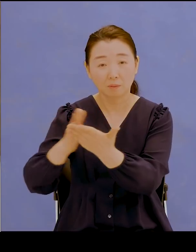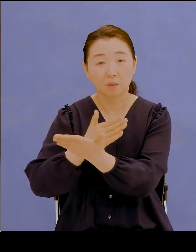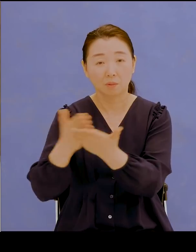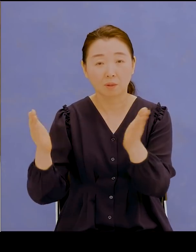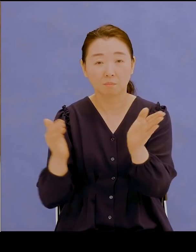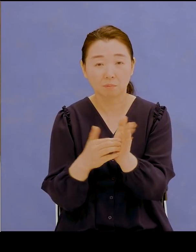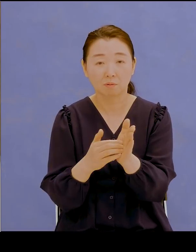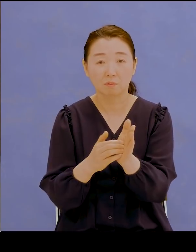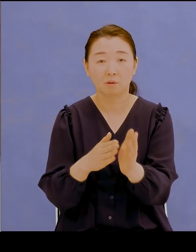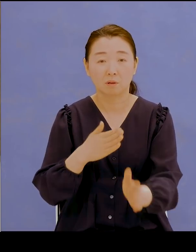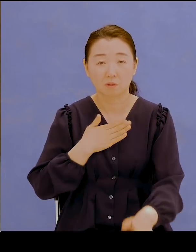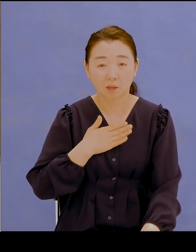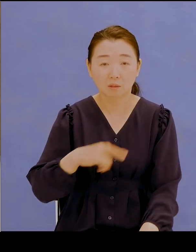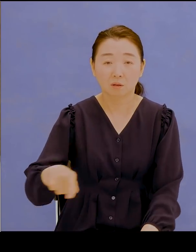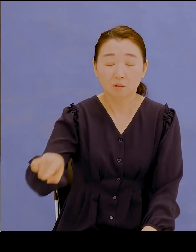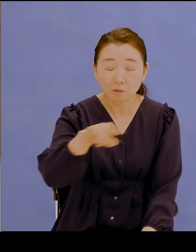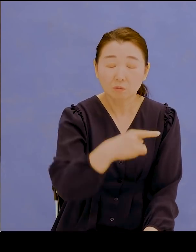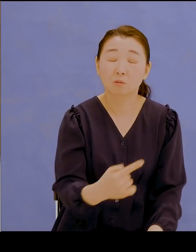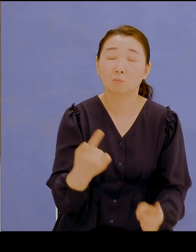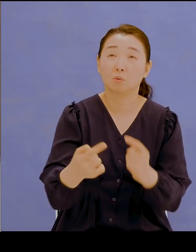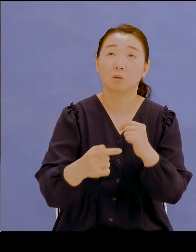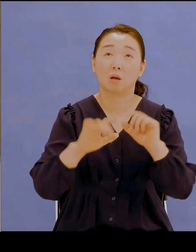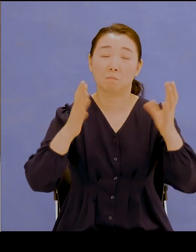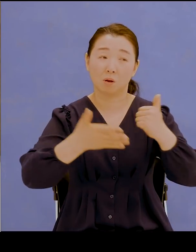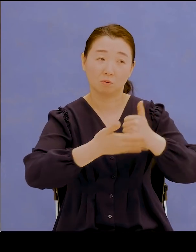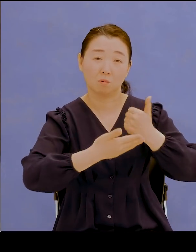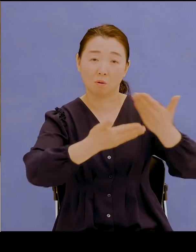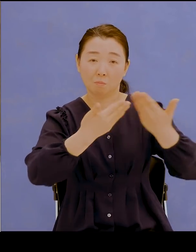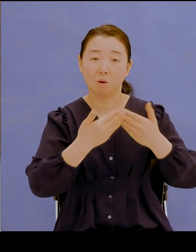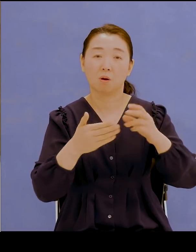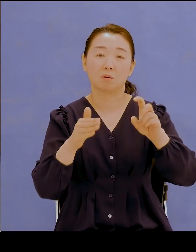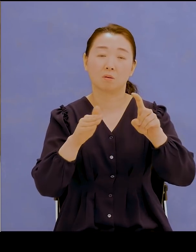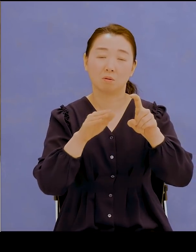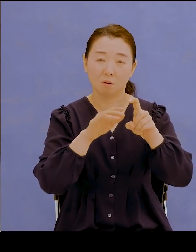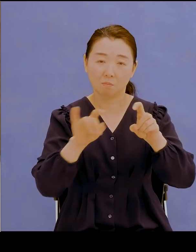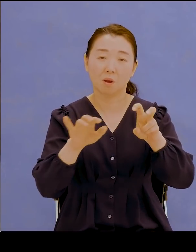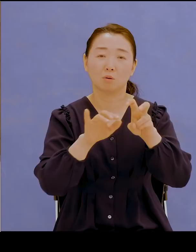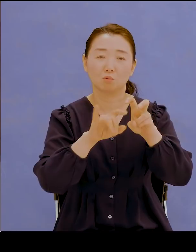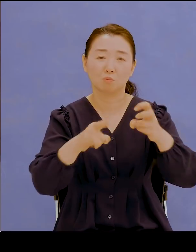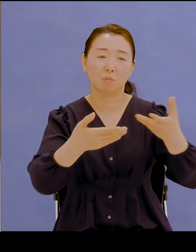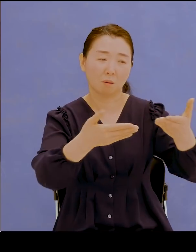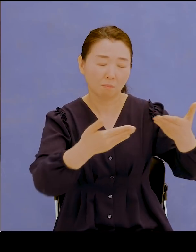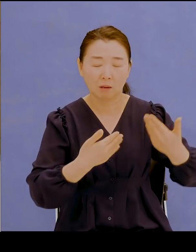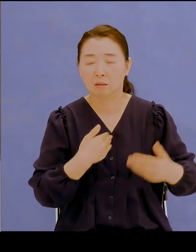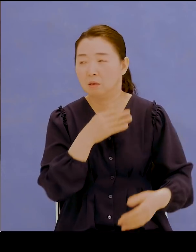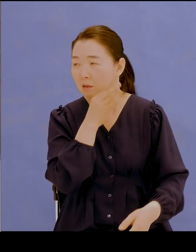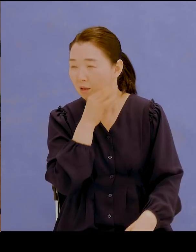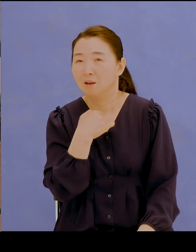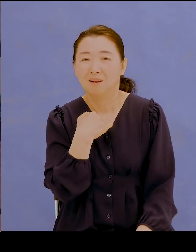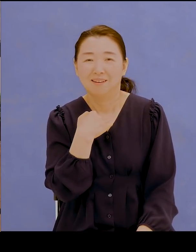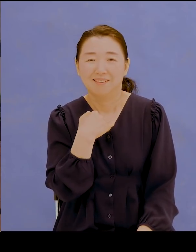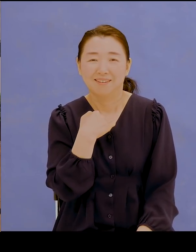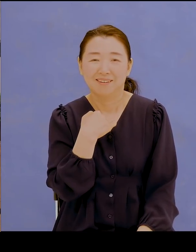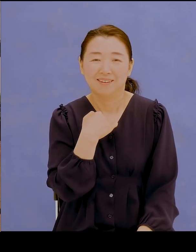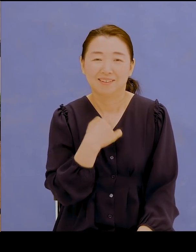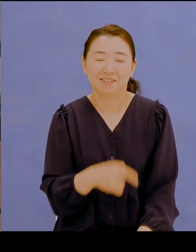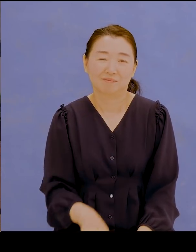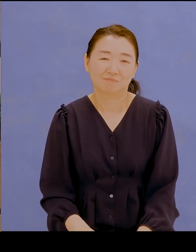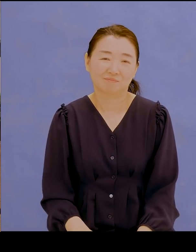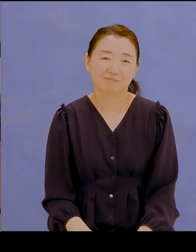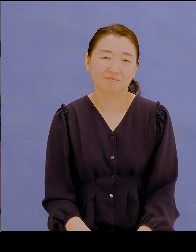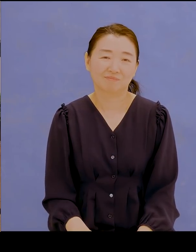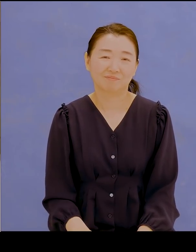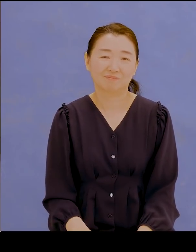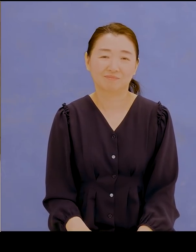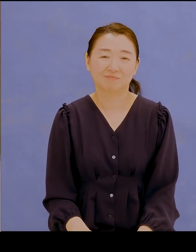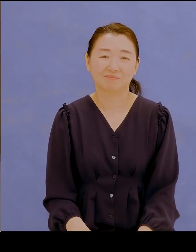건데 저는 그들보다 박수를 막 10배, 20배로 더 많이 받는 걸 제가 민망할 정도로 근데